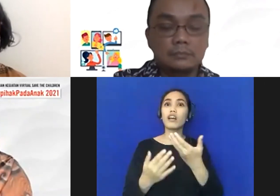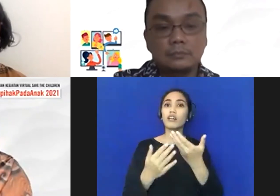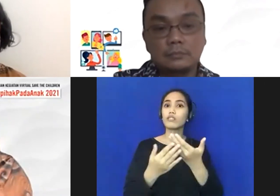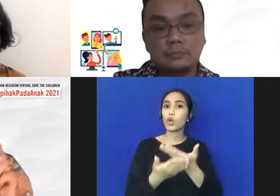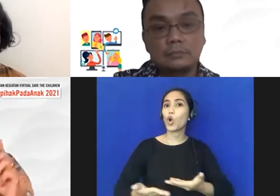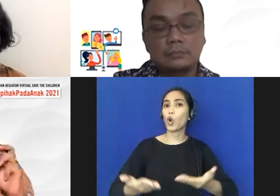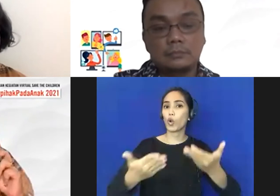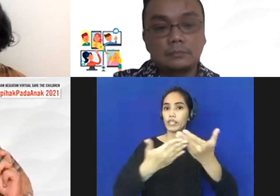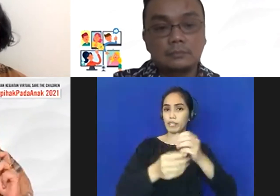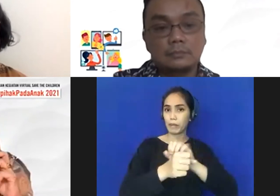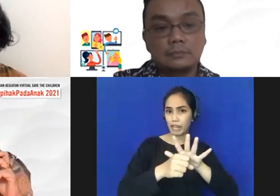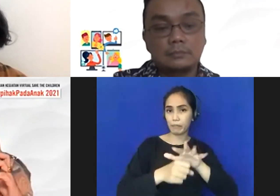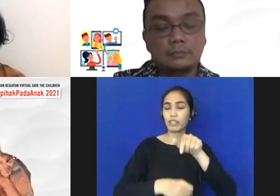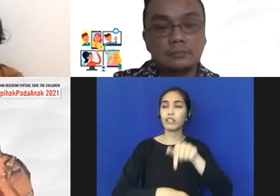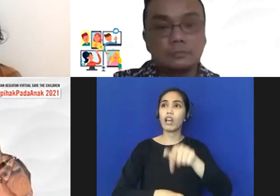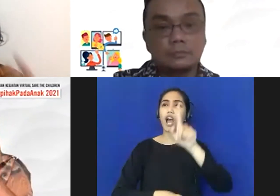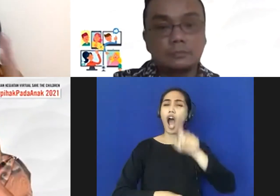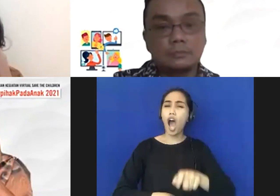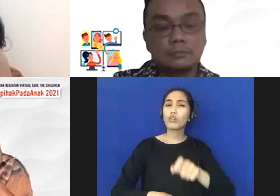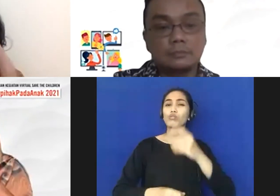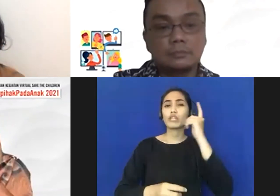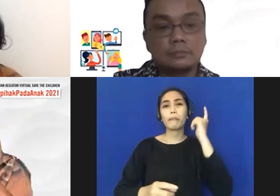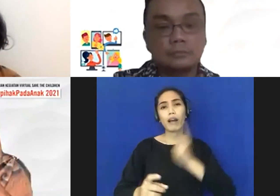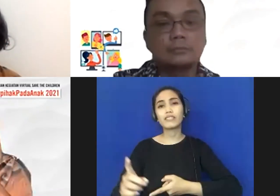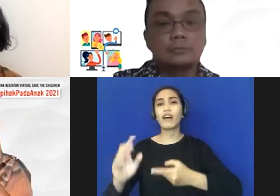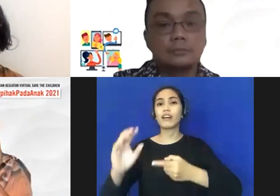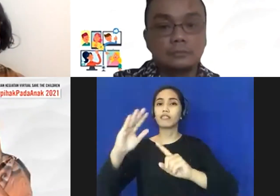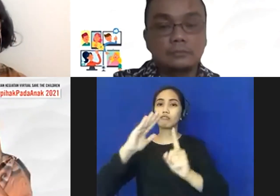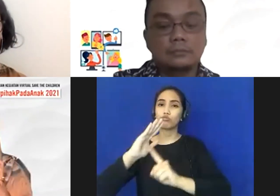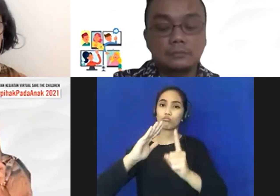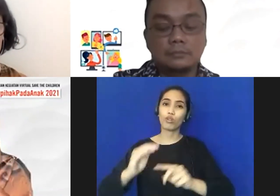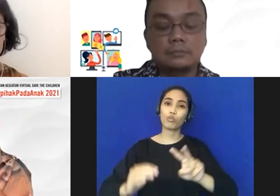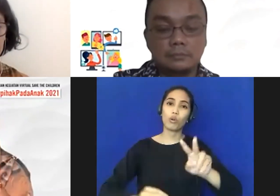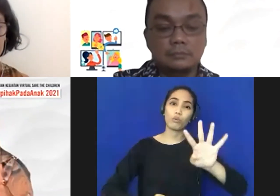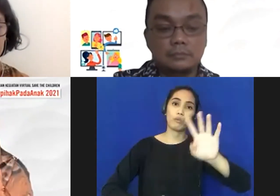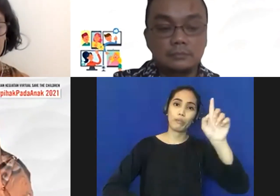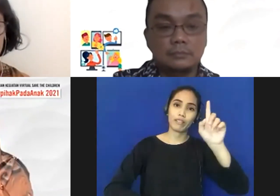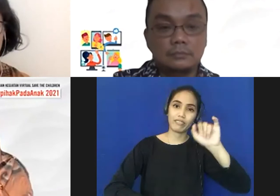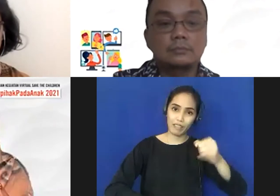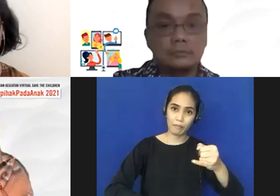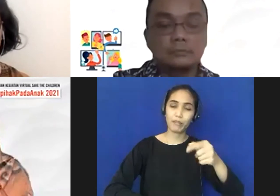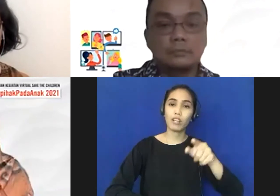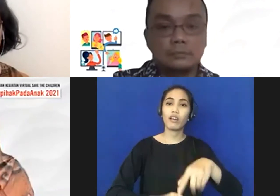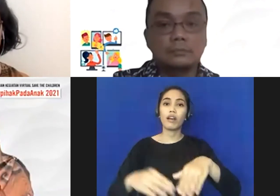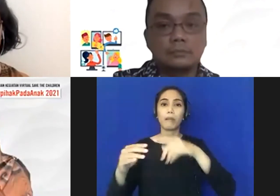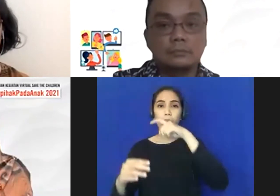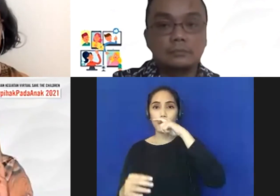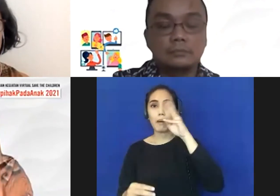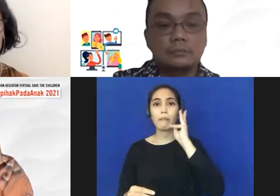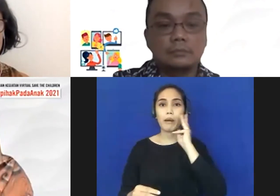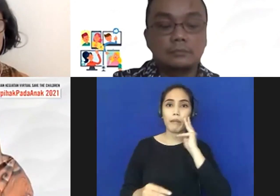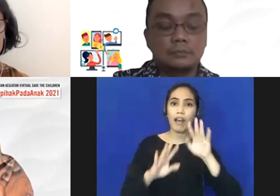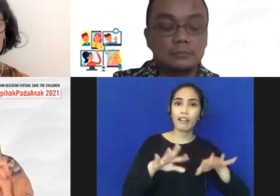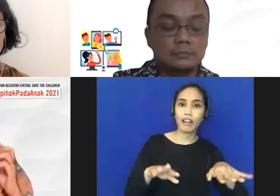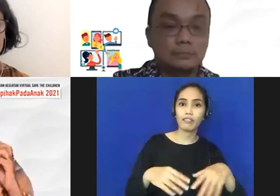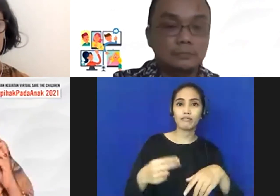mana kita terpaksa ini harus berada di dalam rumah 24 jam ya, ayah, ibu, dan anak, itu sebenarnya dampaknya ada